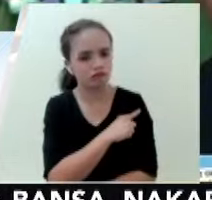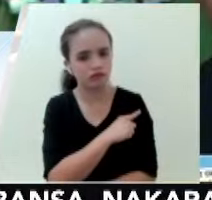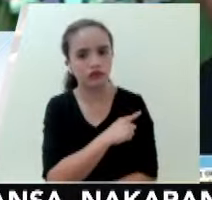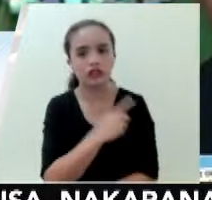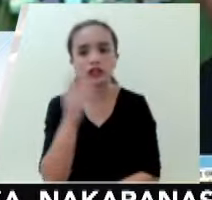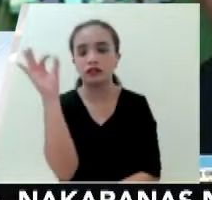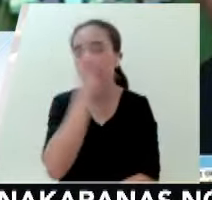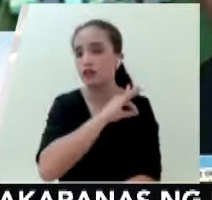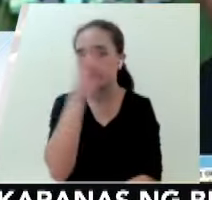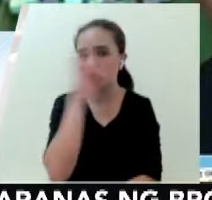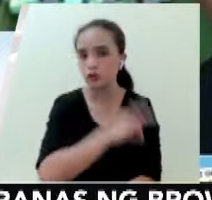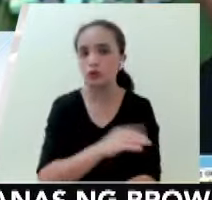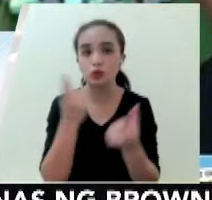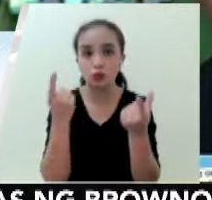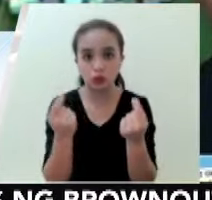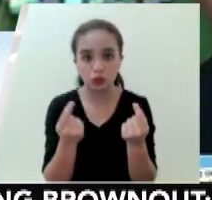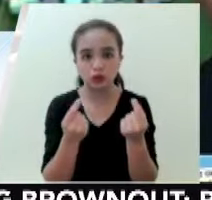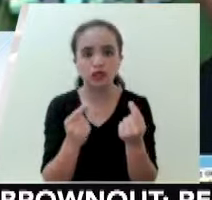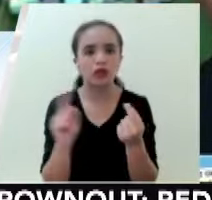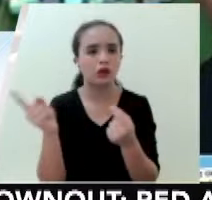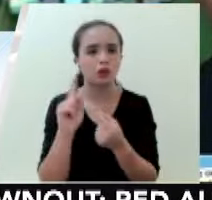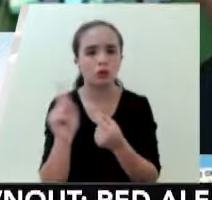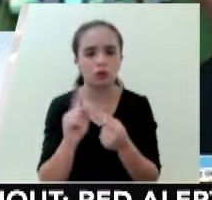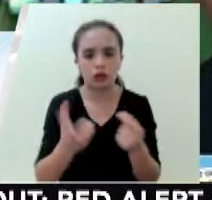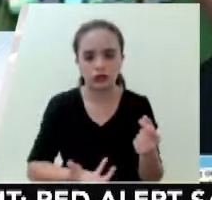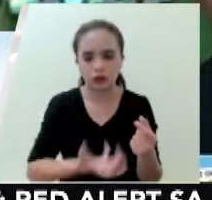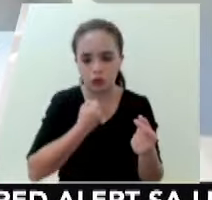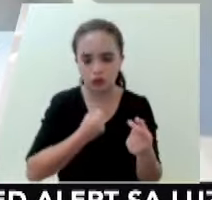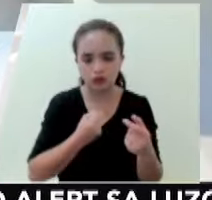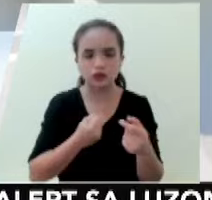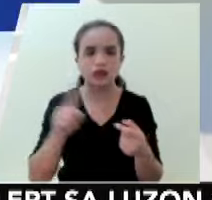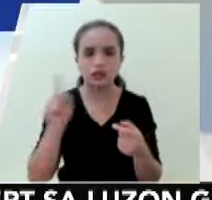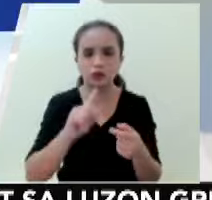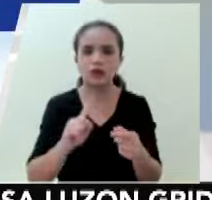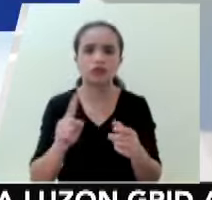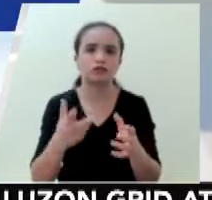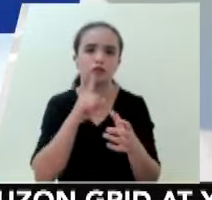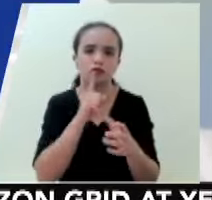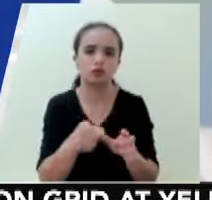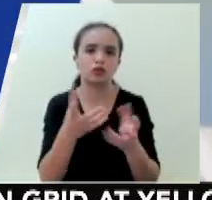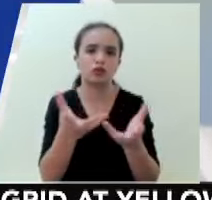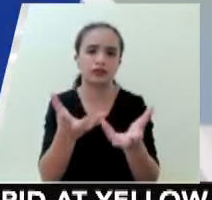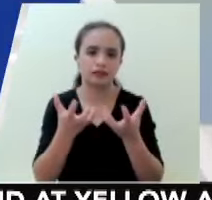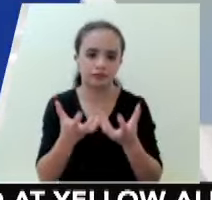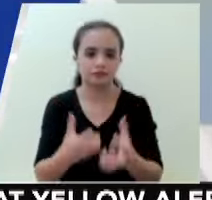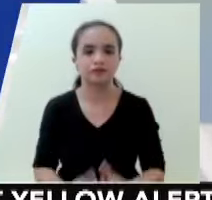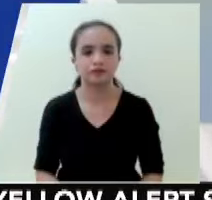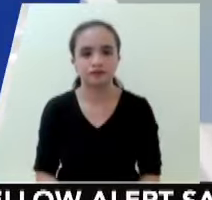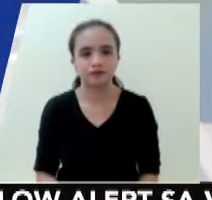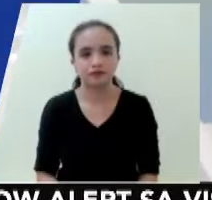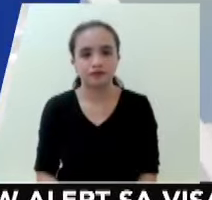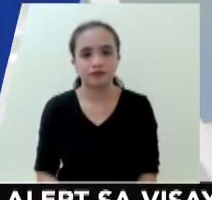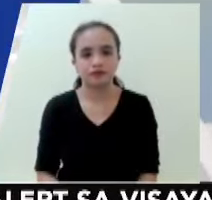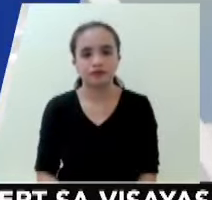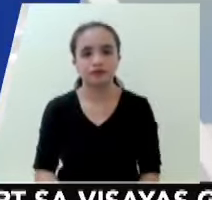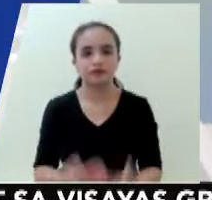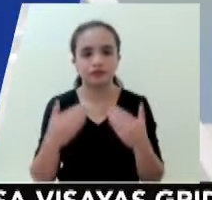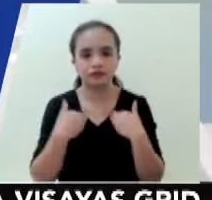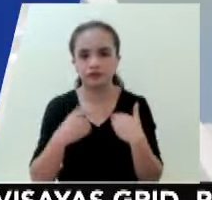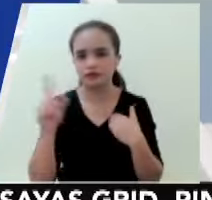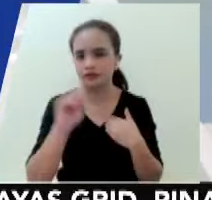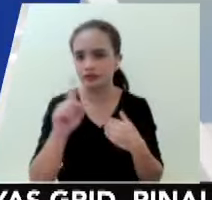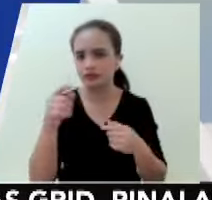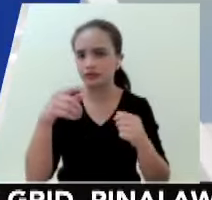to claim what we own and what we deserve. Matapos na pamigay ang mga bagong fishing assets sa mga mangingisdang